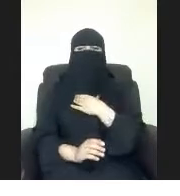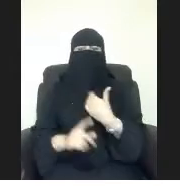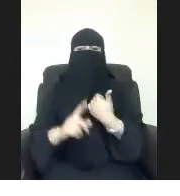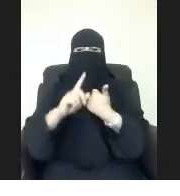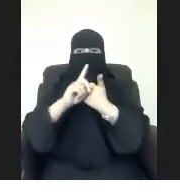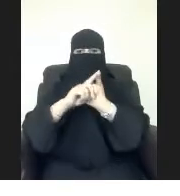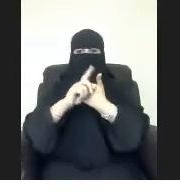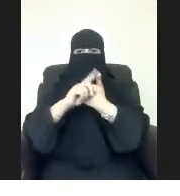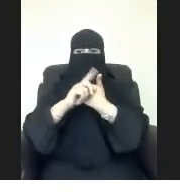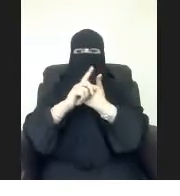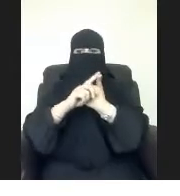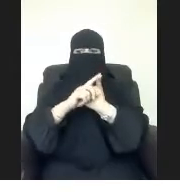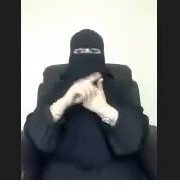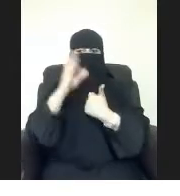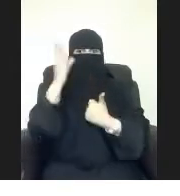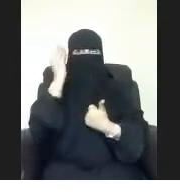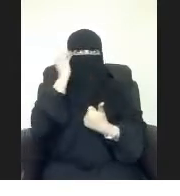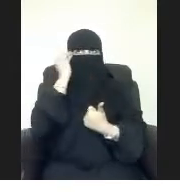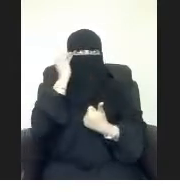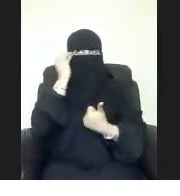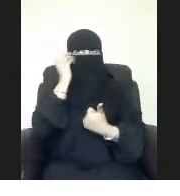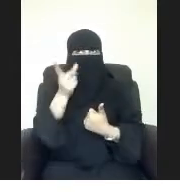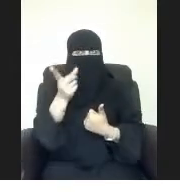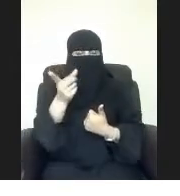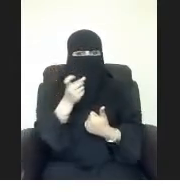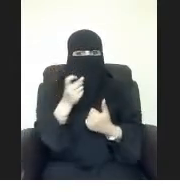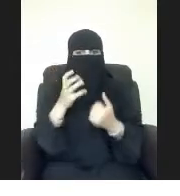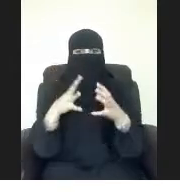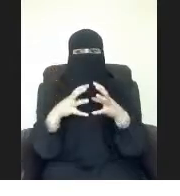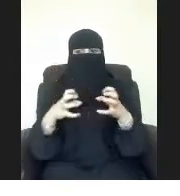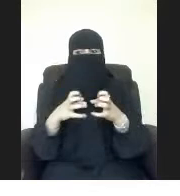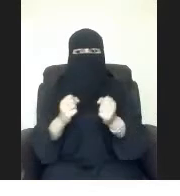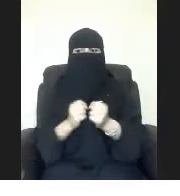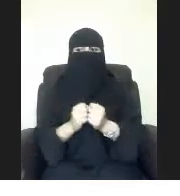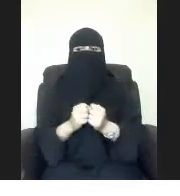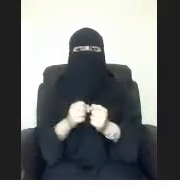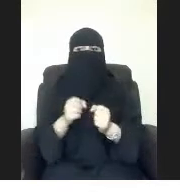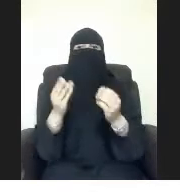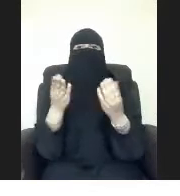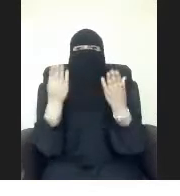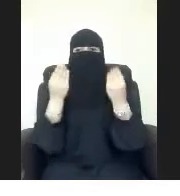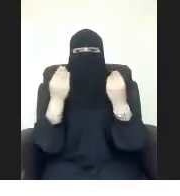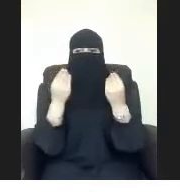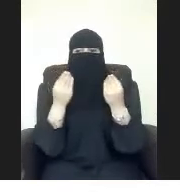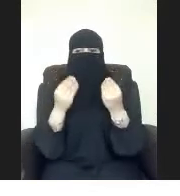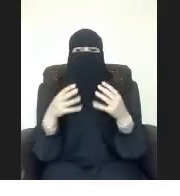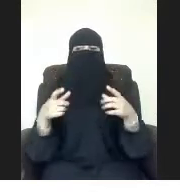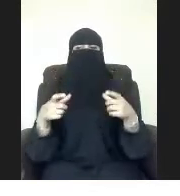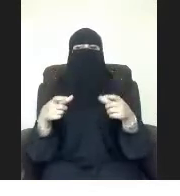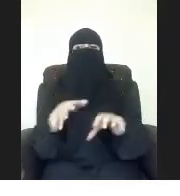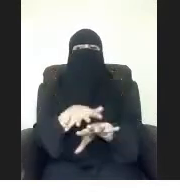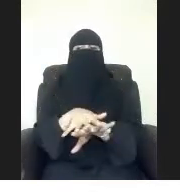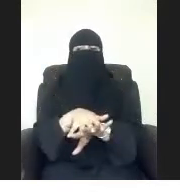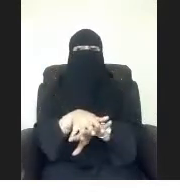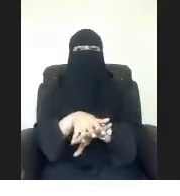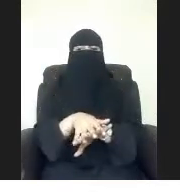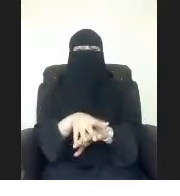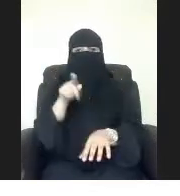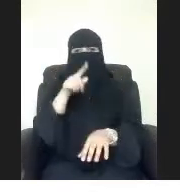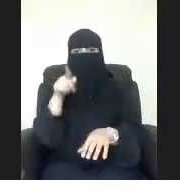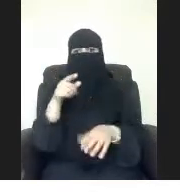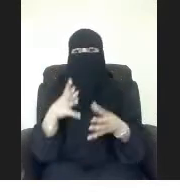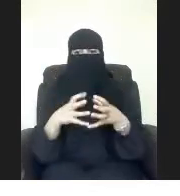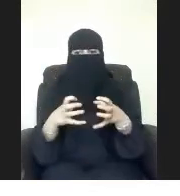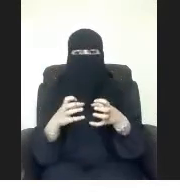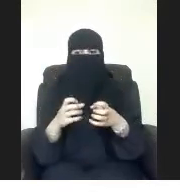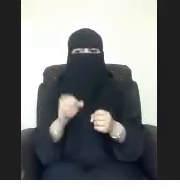مفهوم التعلم المدمج والمفاهيم ذات العلاقة. الحقيقة حتى يعني وقت قريب لا نعرف إلا